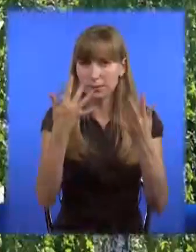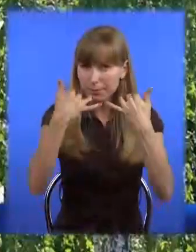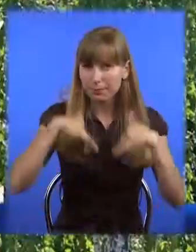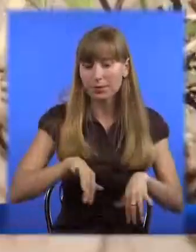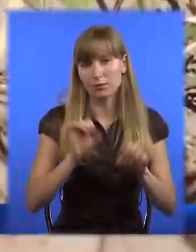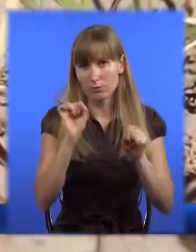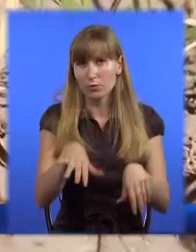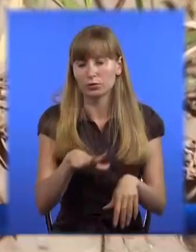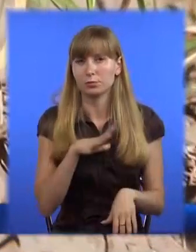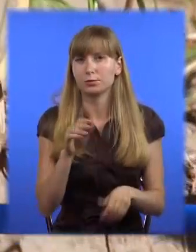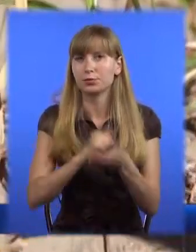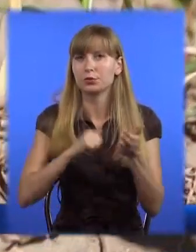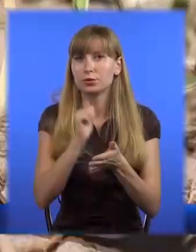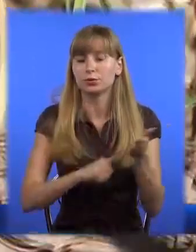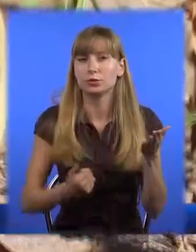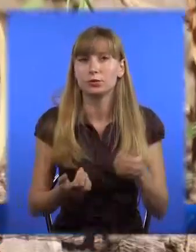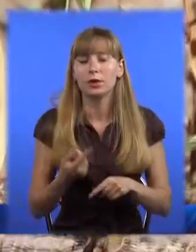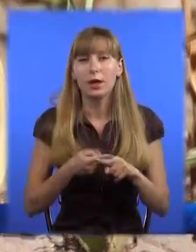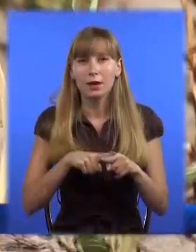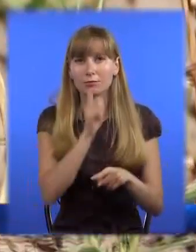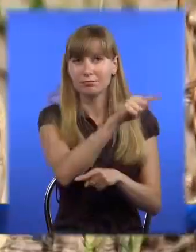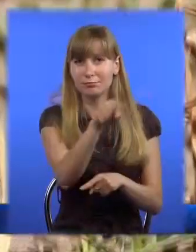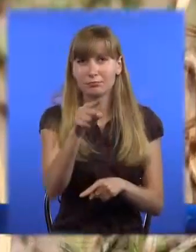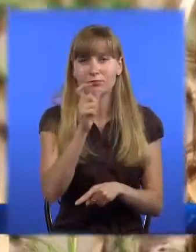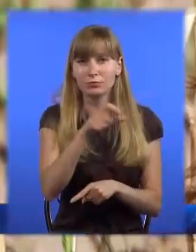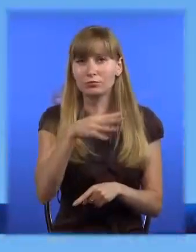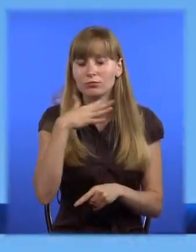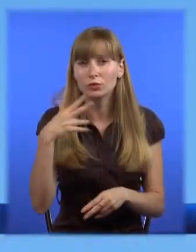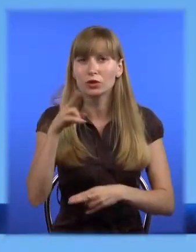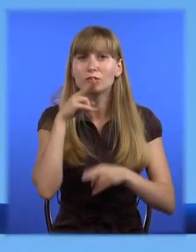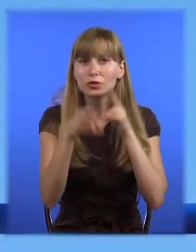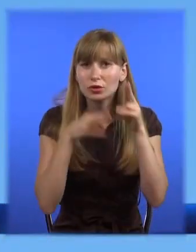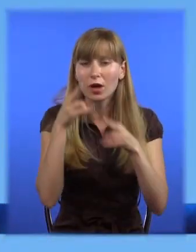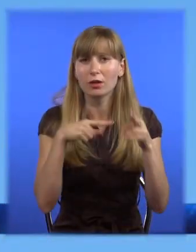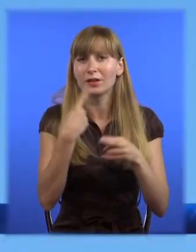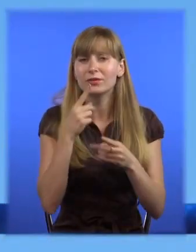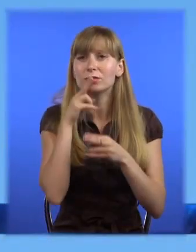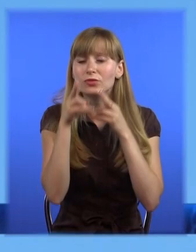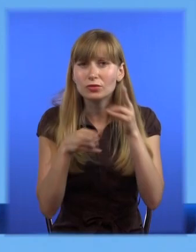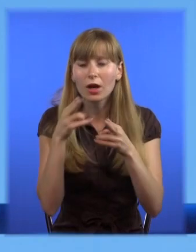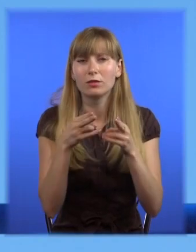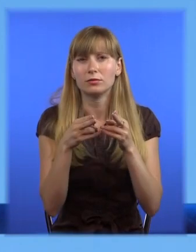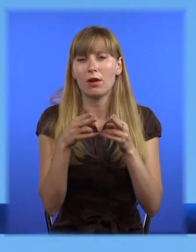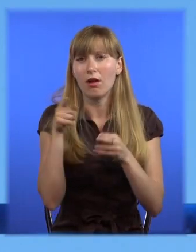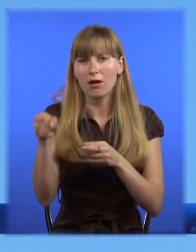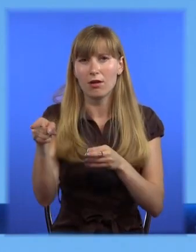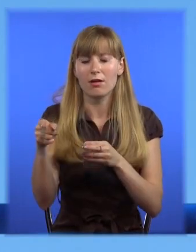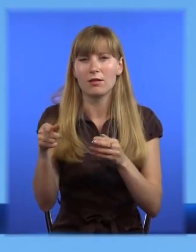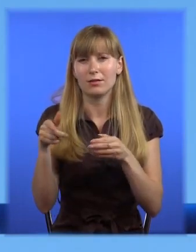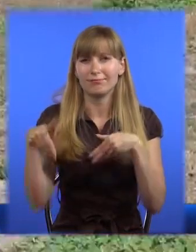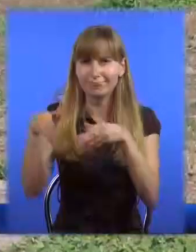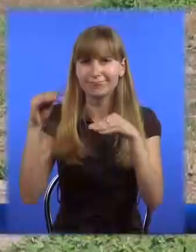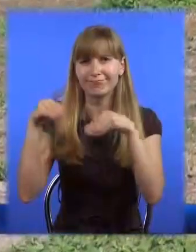виключають зв'язку хвороби із плантацією під боком. Це проблема декількох десятків людей. Жаліються, що на їх зауваження сусіди-фермери практично